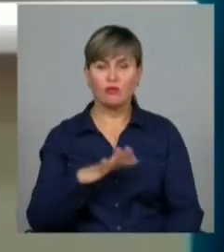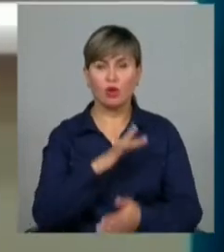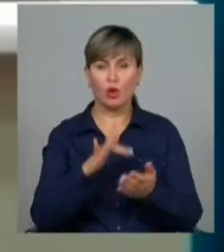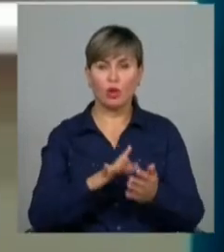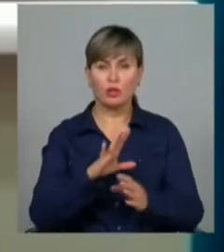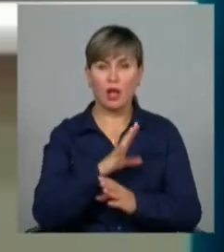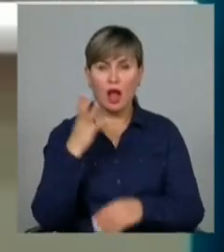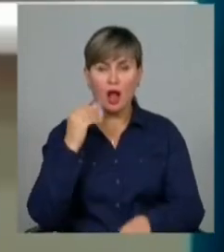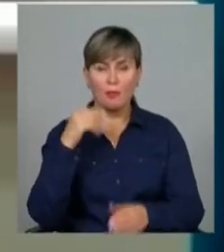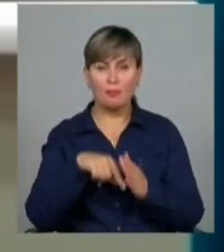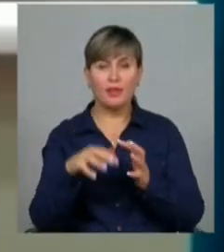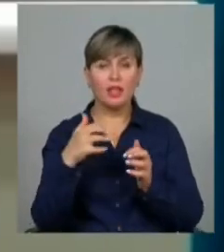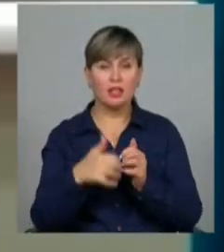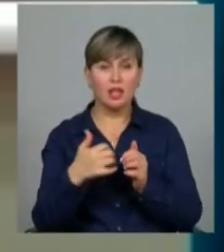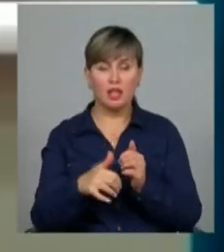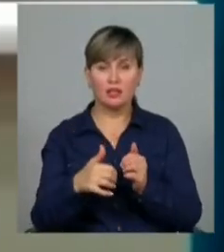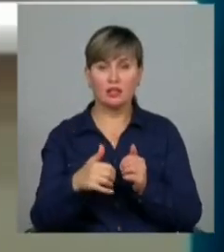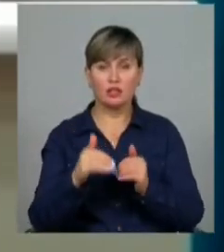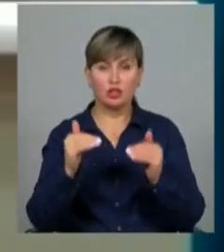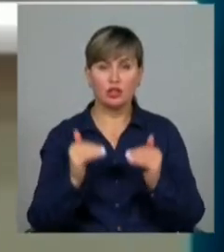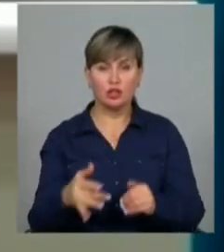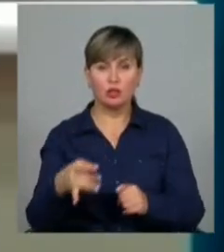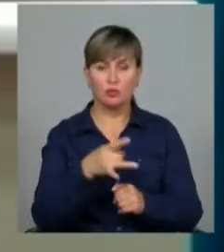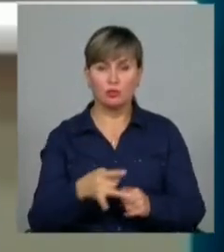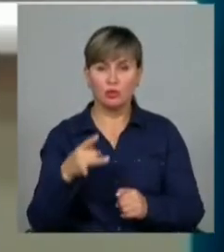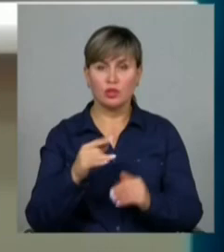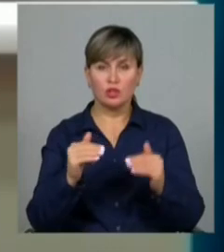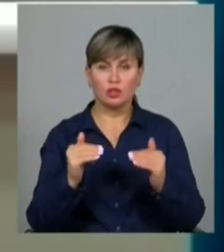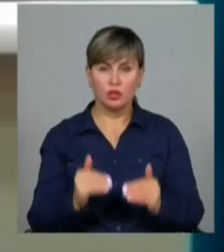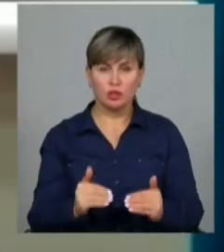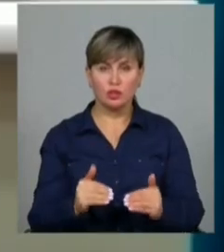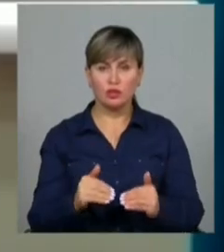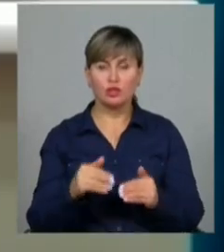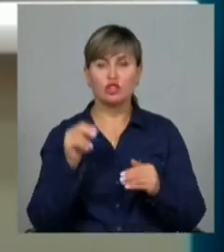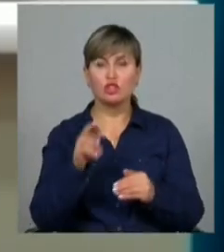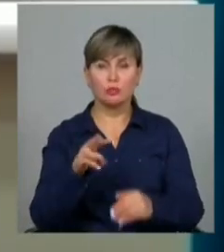ниже среднереспубликанских, имея четкую тенденцию снижения в сравнении с прошлым годом.